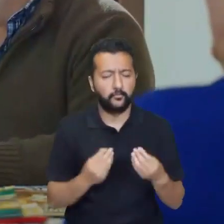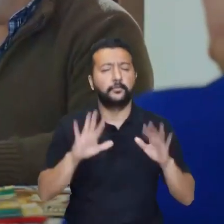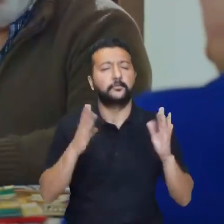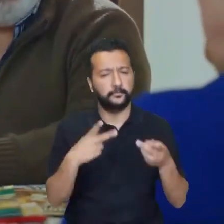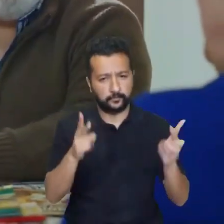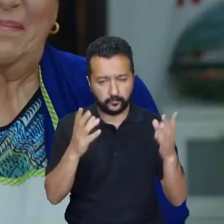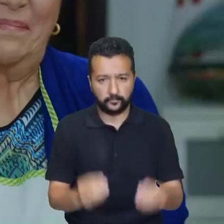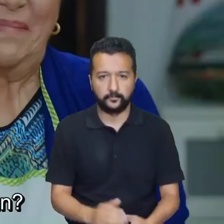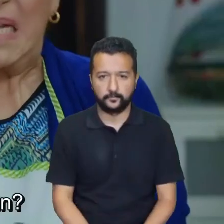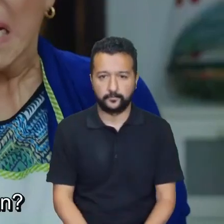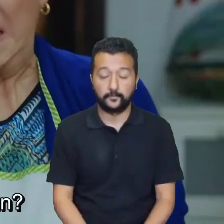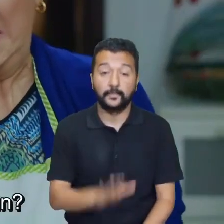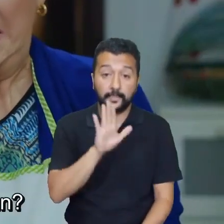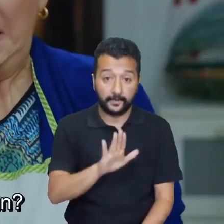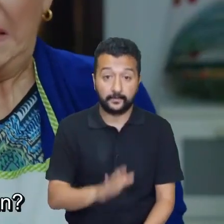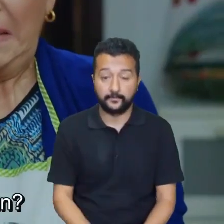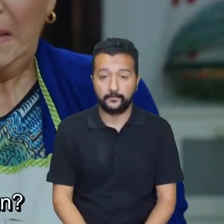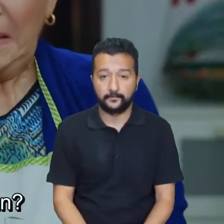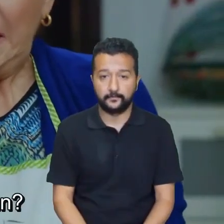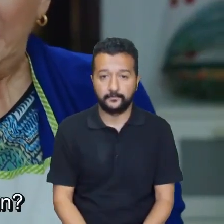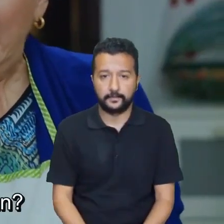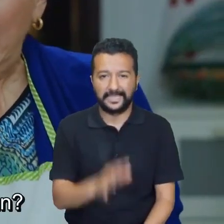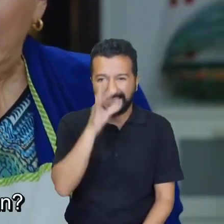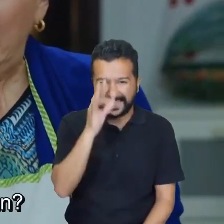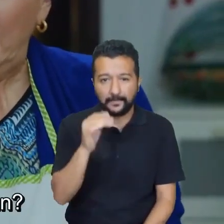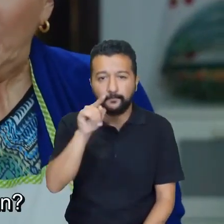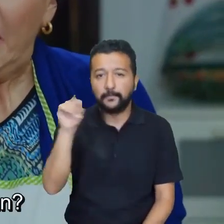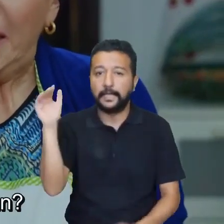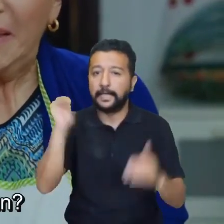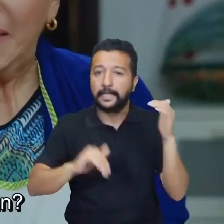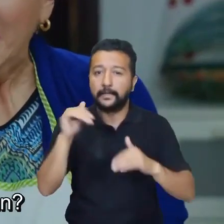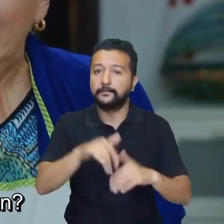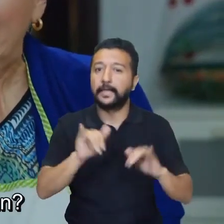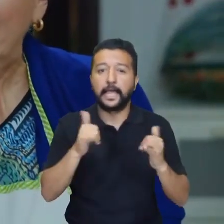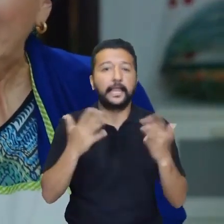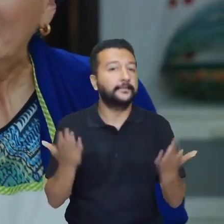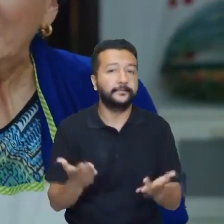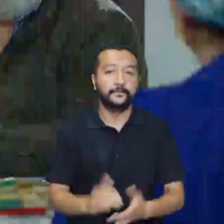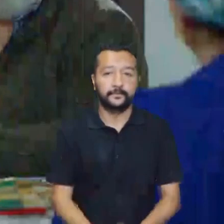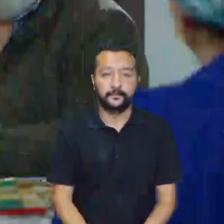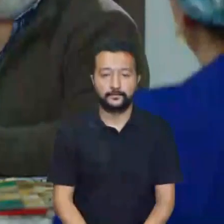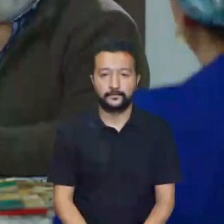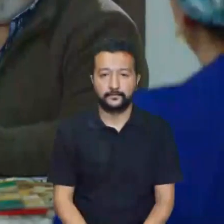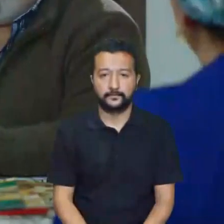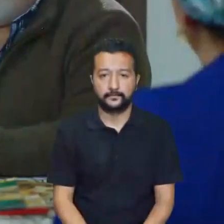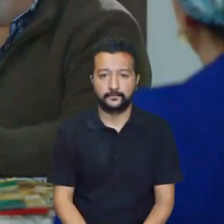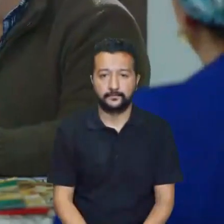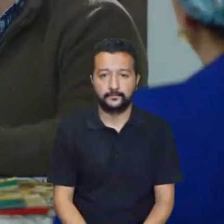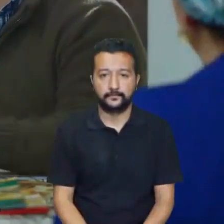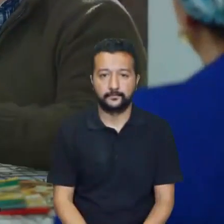olmasın? Da. Kimler gelecek bu eğlenceye? Yutkunarak